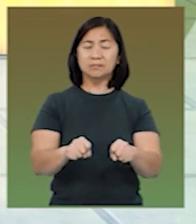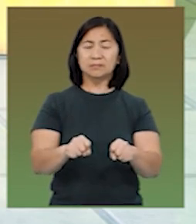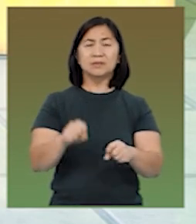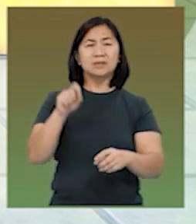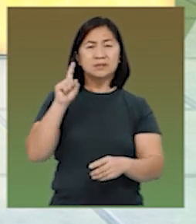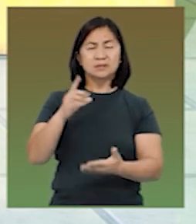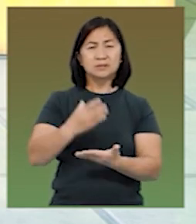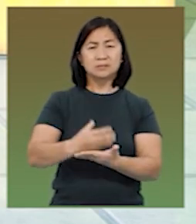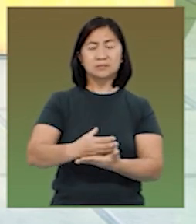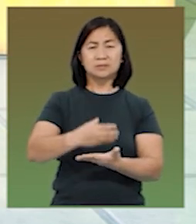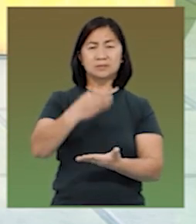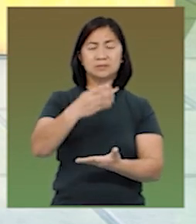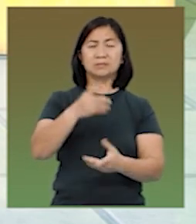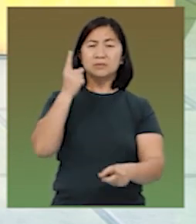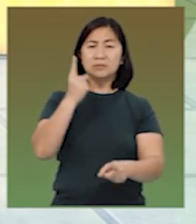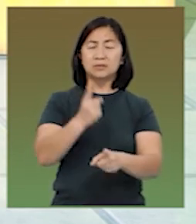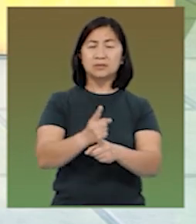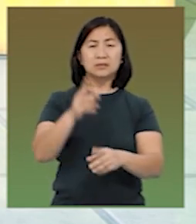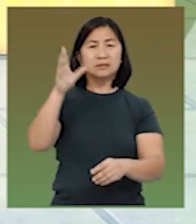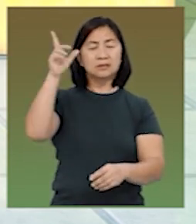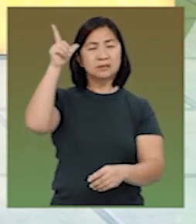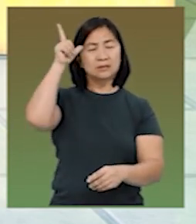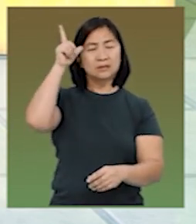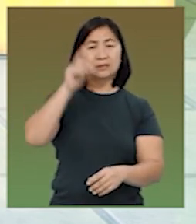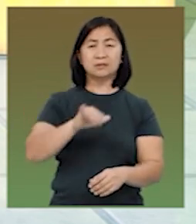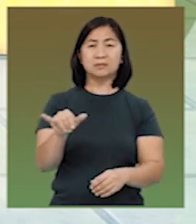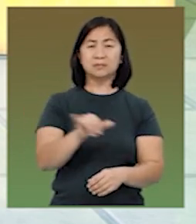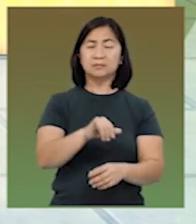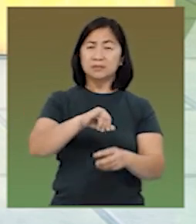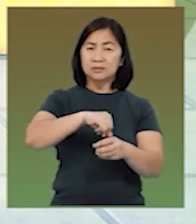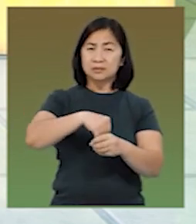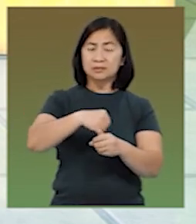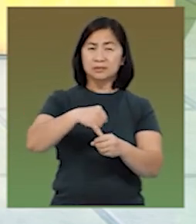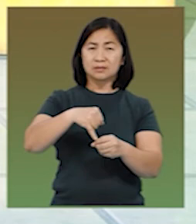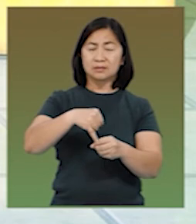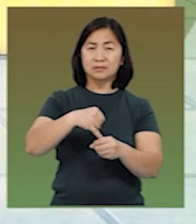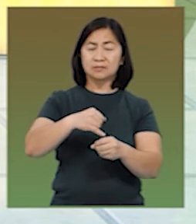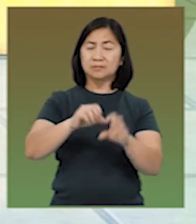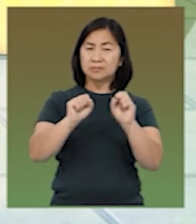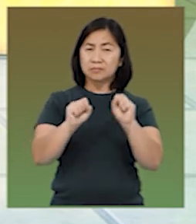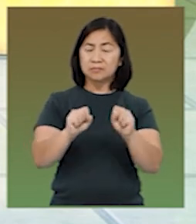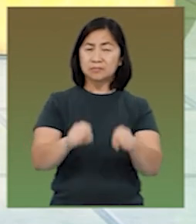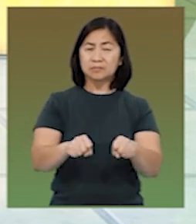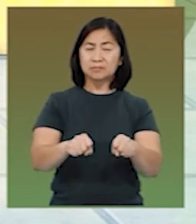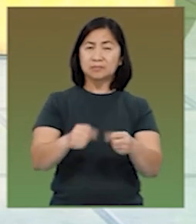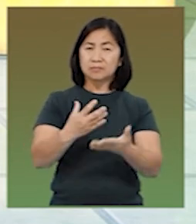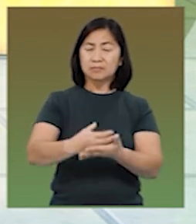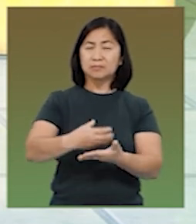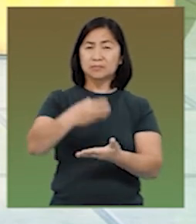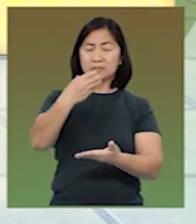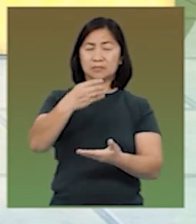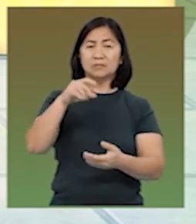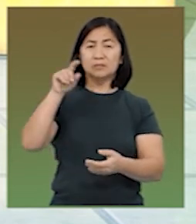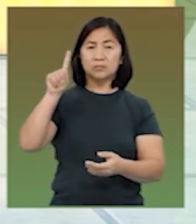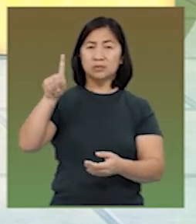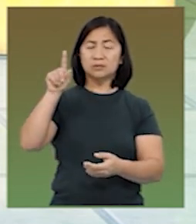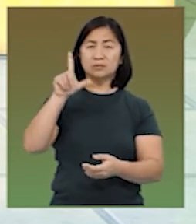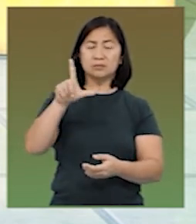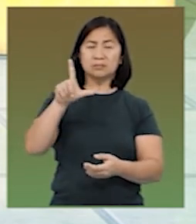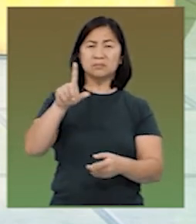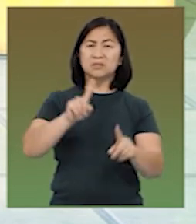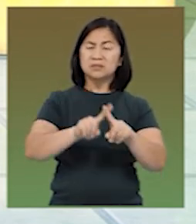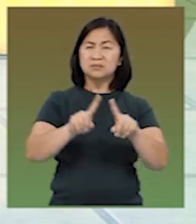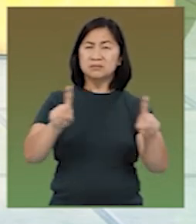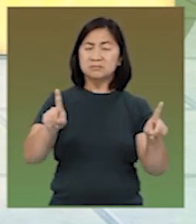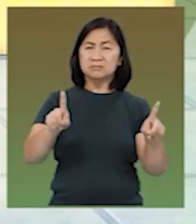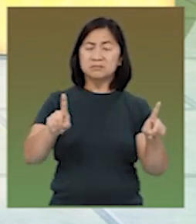capacity ng isang container. Tama ka, Lino. Katulad ng juice na ito, ang capacity na lalagyan ay 1